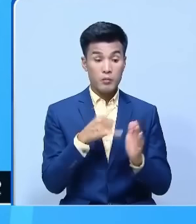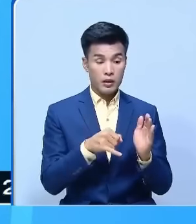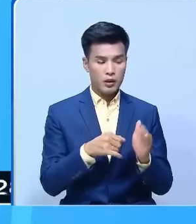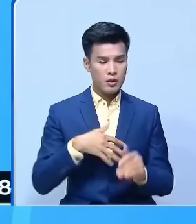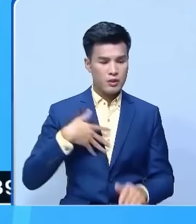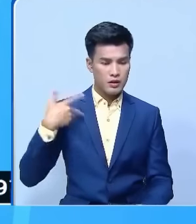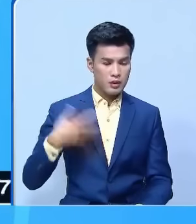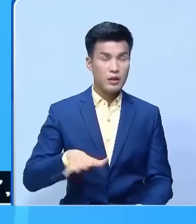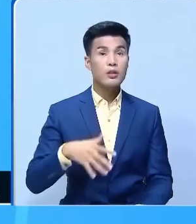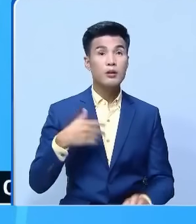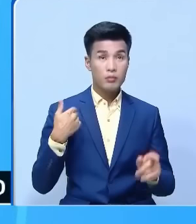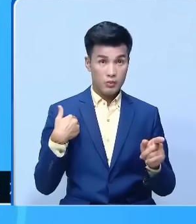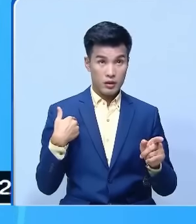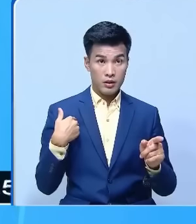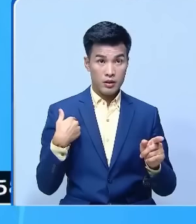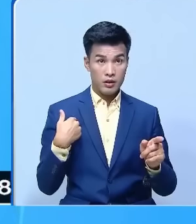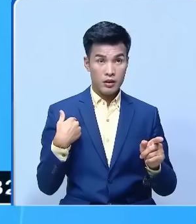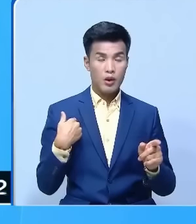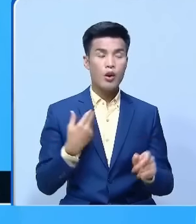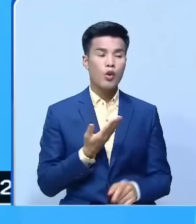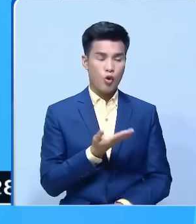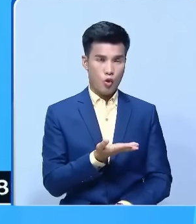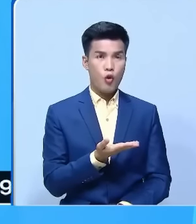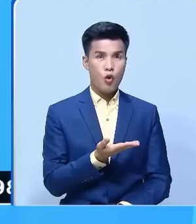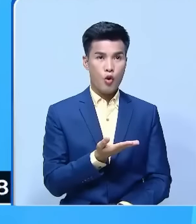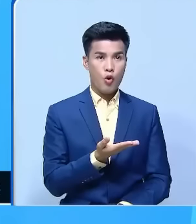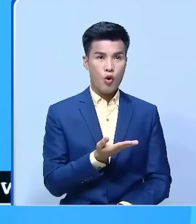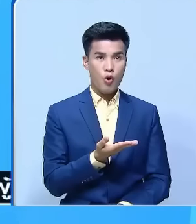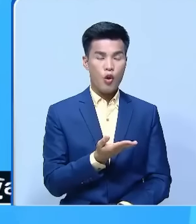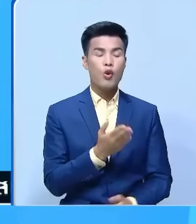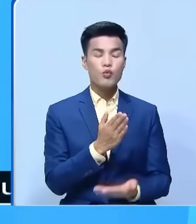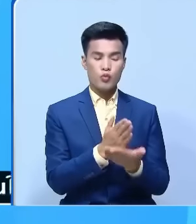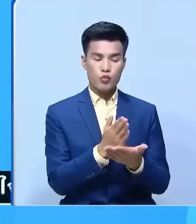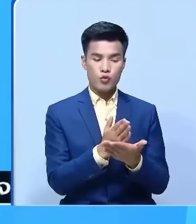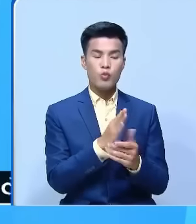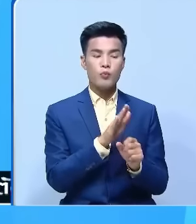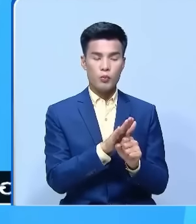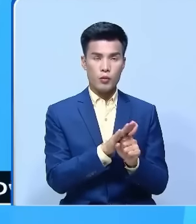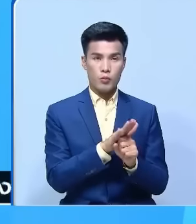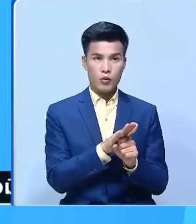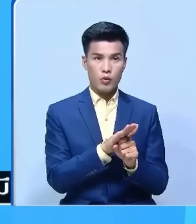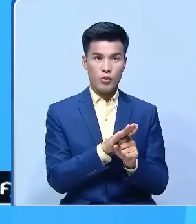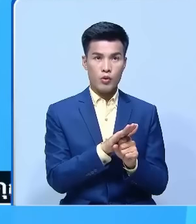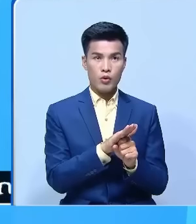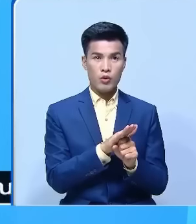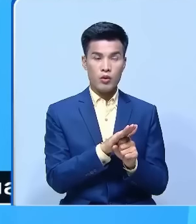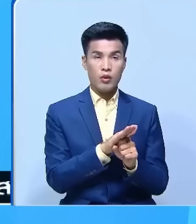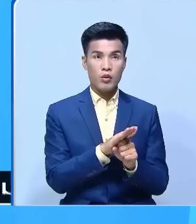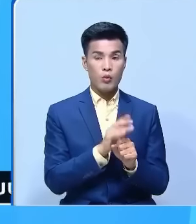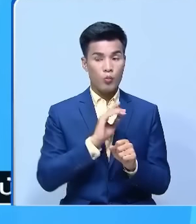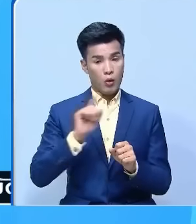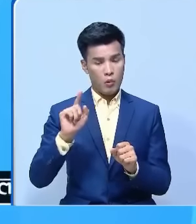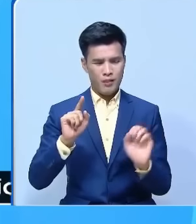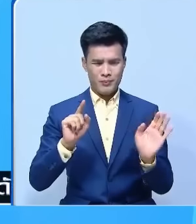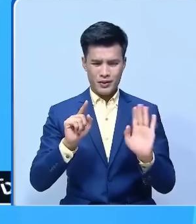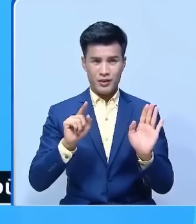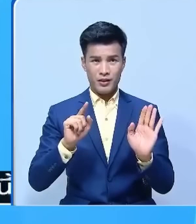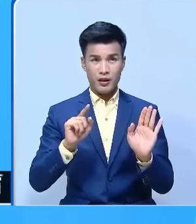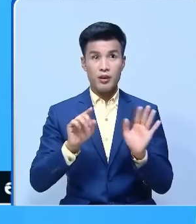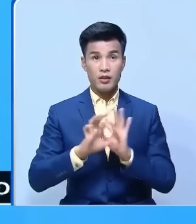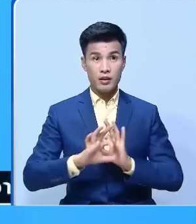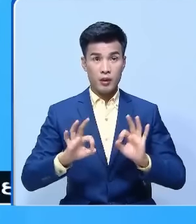พอใจนะครับก็ก็ขอให้งับลั้งชั่งใจนิดนึงนะครับการกล่าวอะไรออกไปนะครับโดย